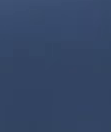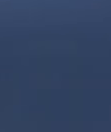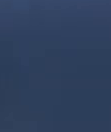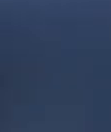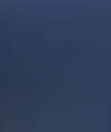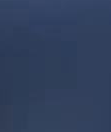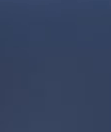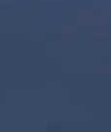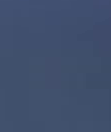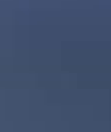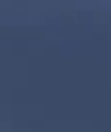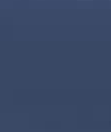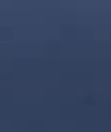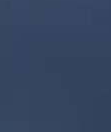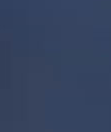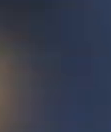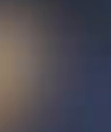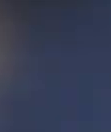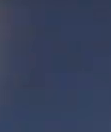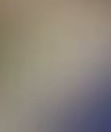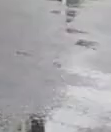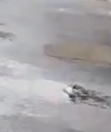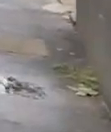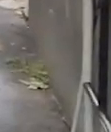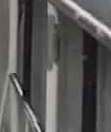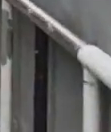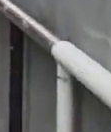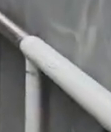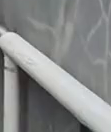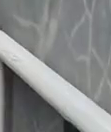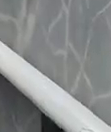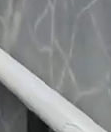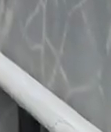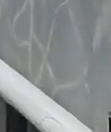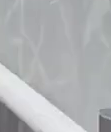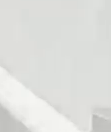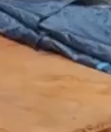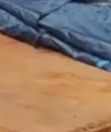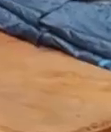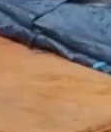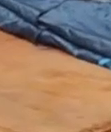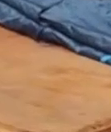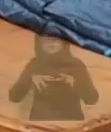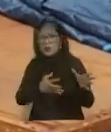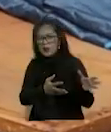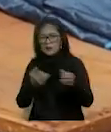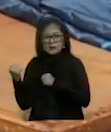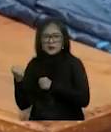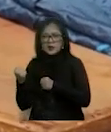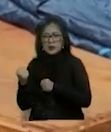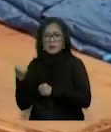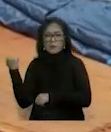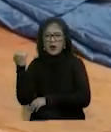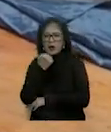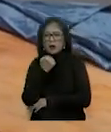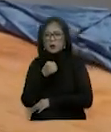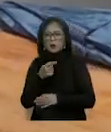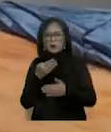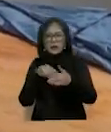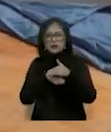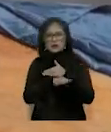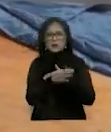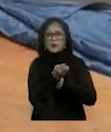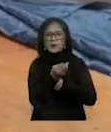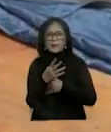Petugas yang tiba di lokasi langsung mengamankan kedua pelaku beserta barang bukti. Itu pelakunya yang ngambil masuk berapa orang? Satu